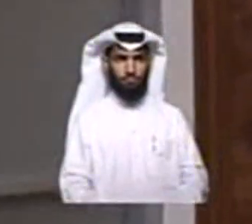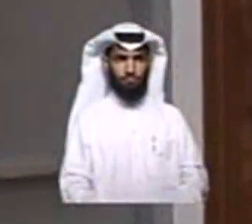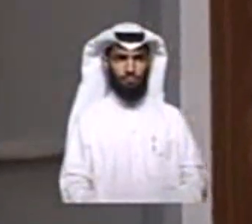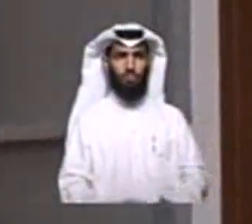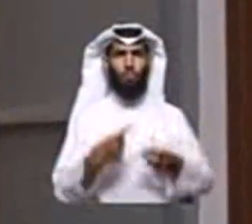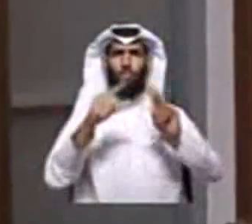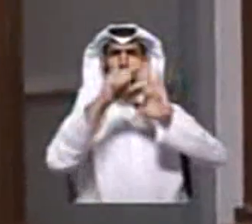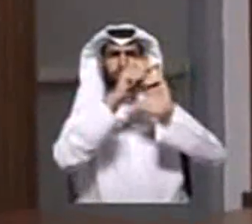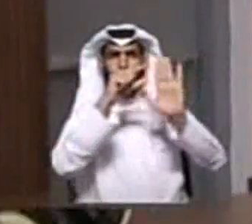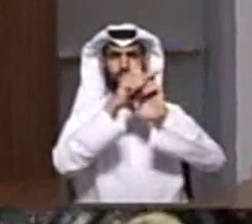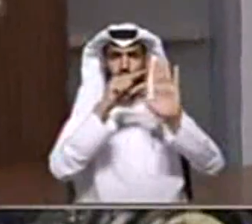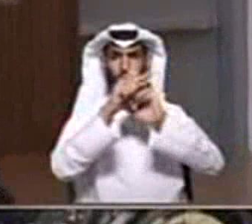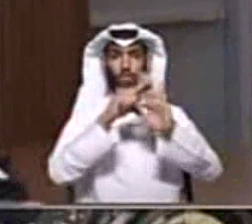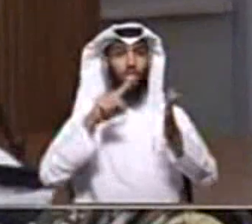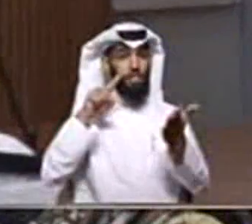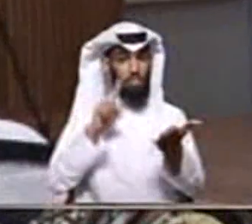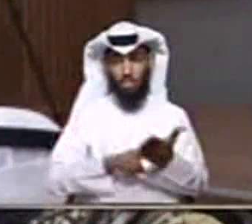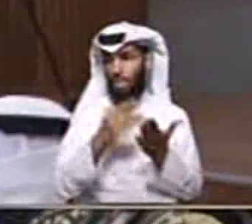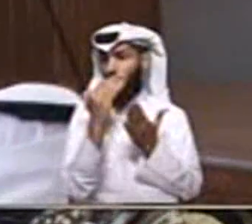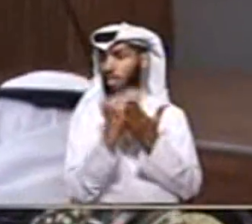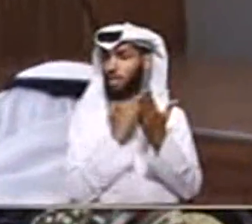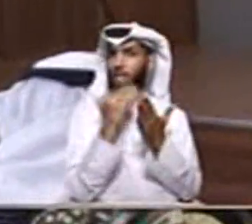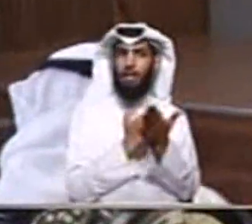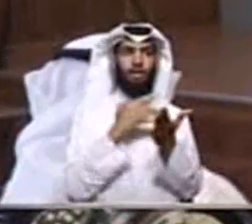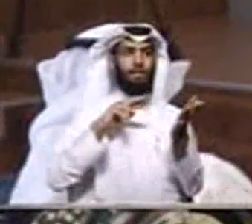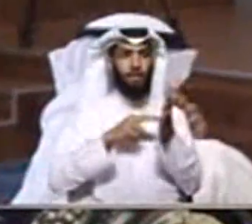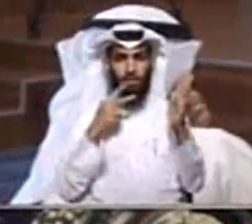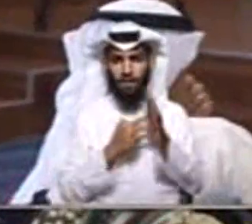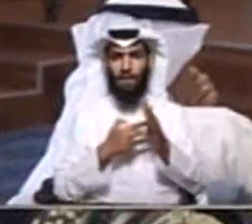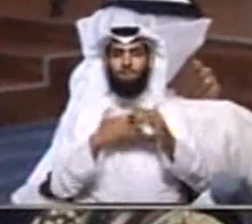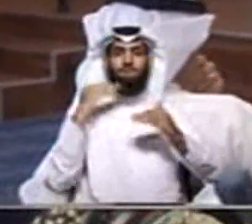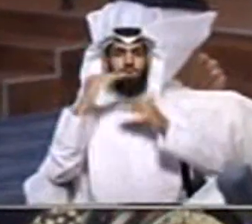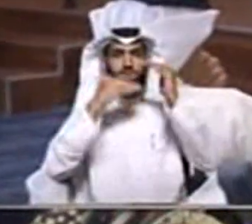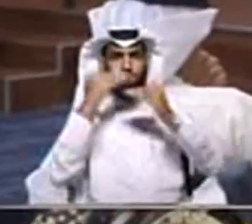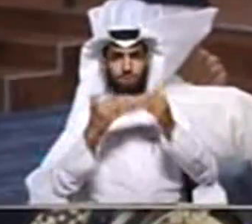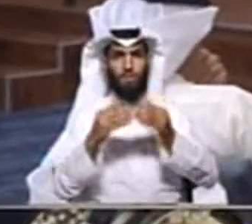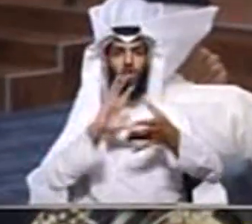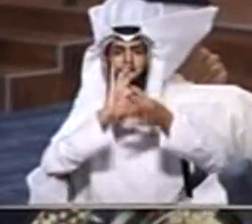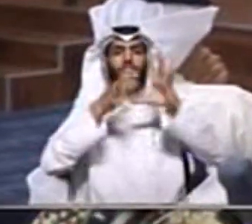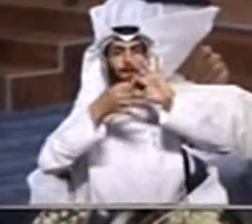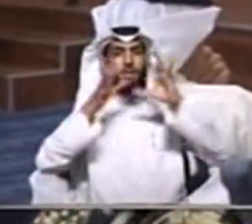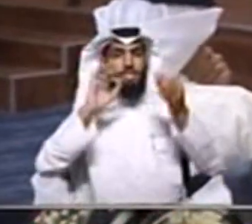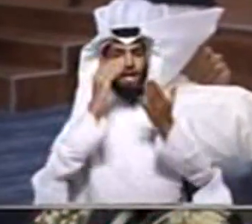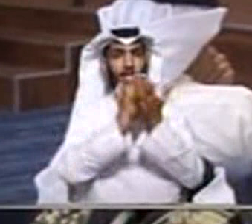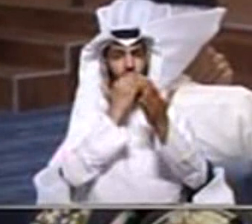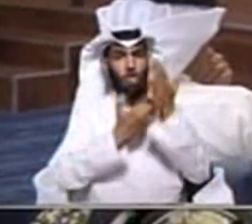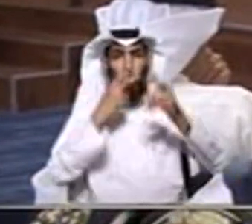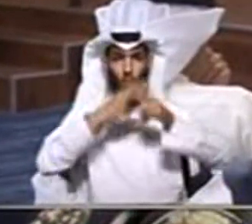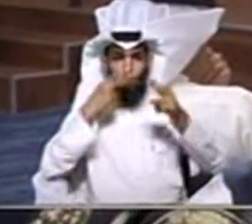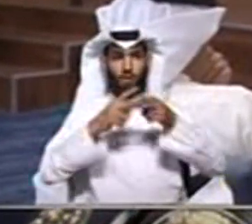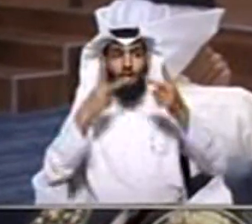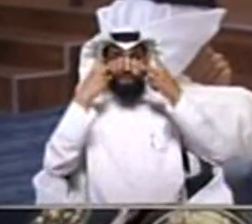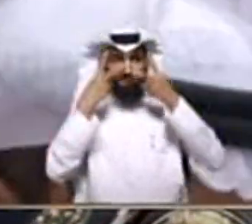تحت عنوان الواقع الاقتصادي وتطلعاته على بيئة الأعمال، أقامت الجمعية الاقتصادية الكويتية